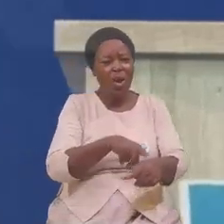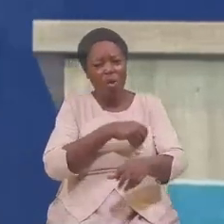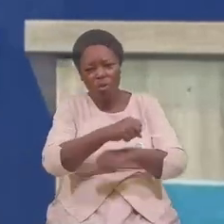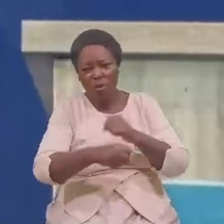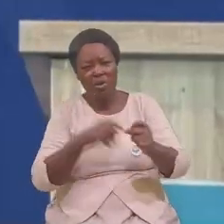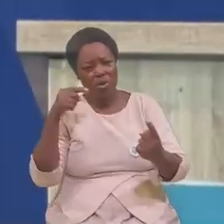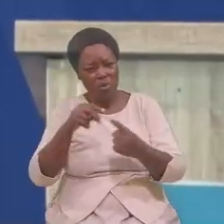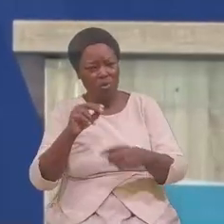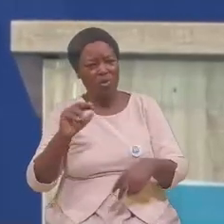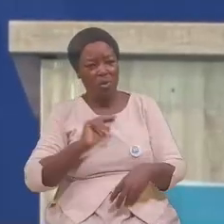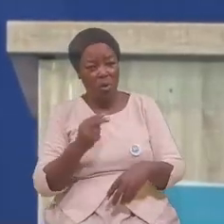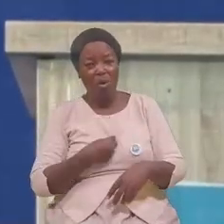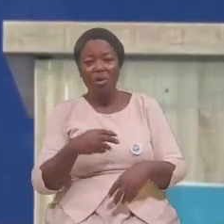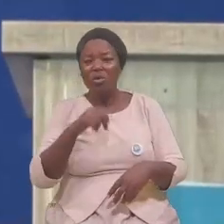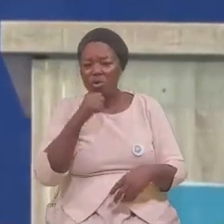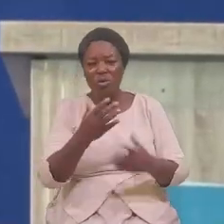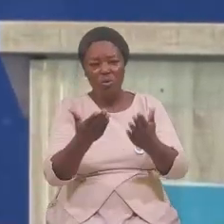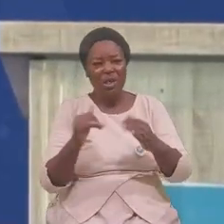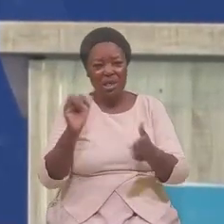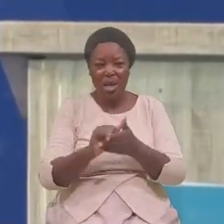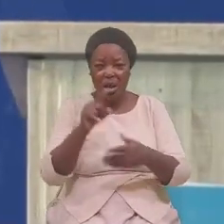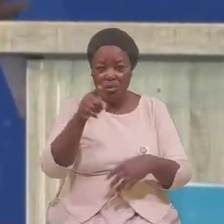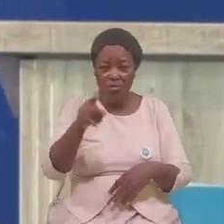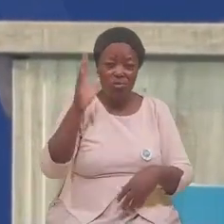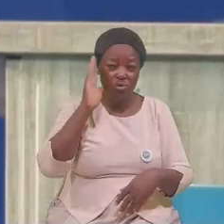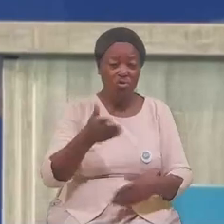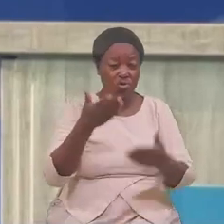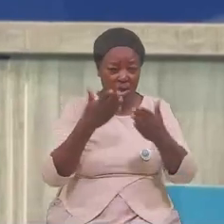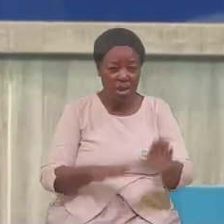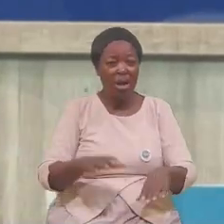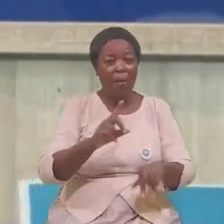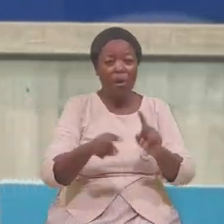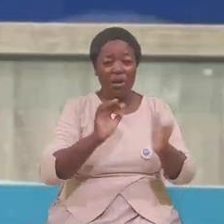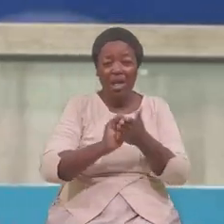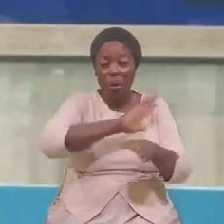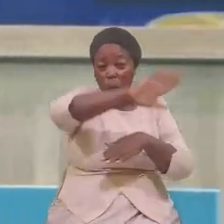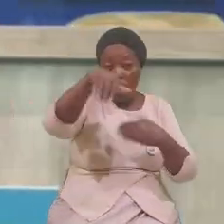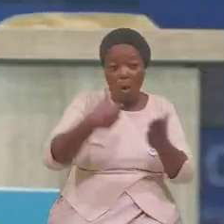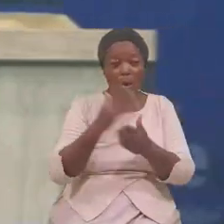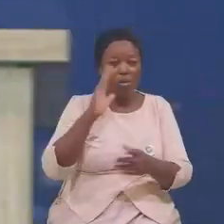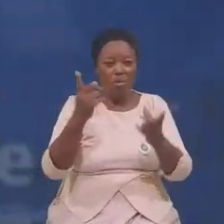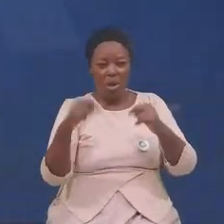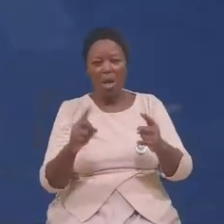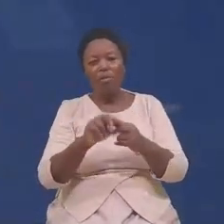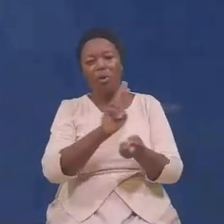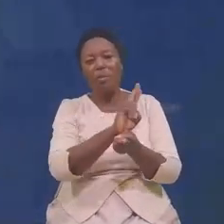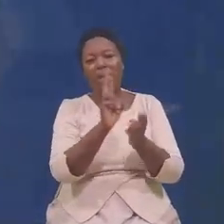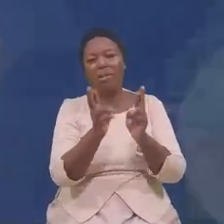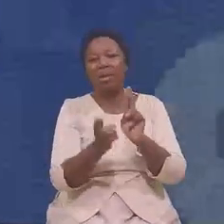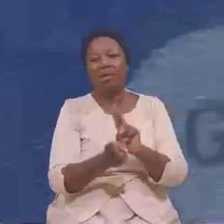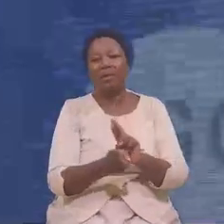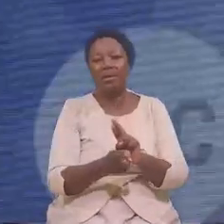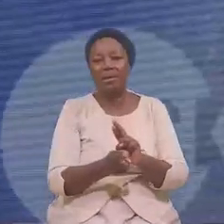qu'aucun périsse, mais que tous parviennent, arrivent à la repentance. Ce